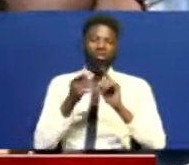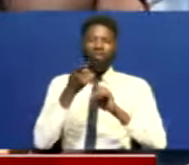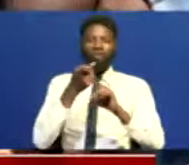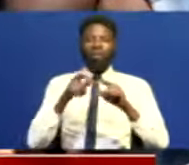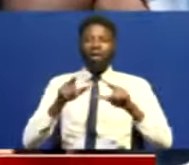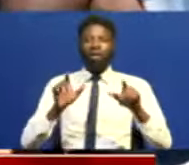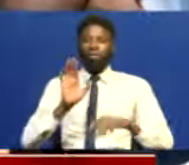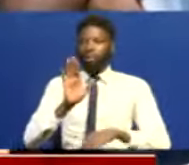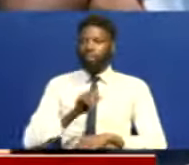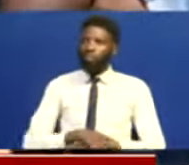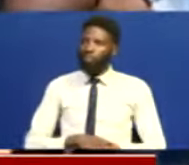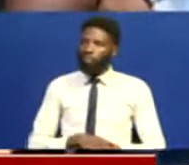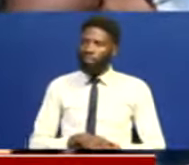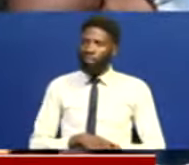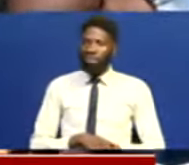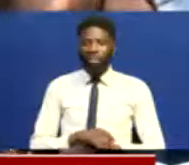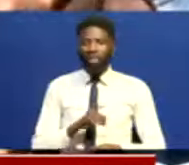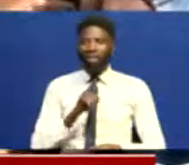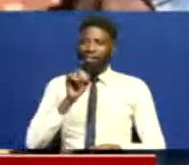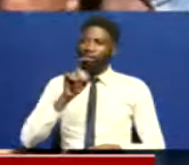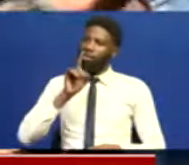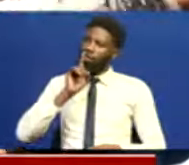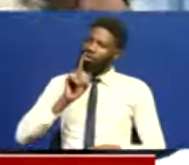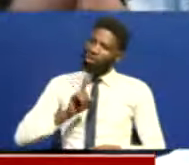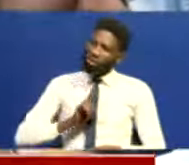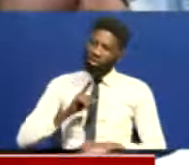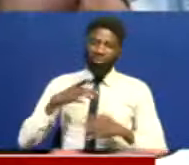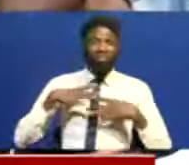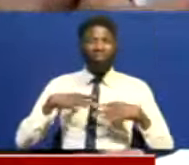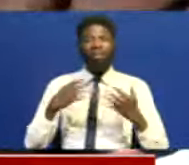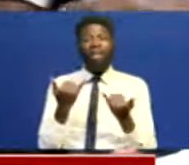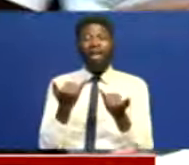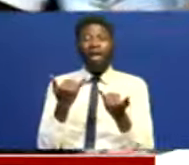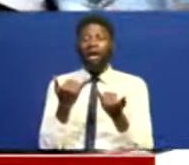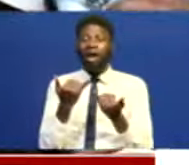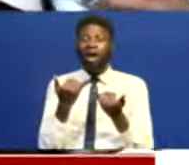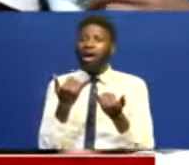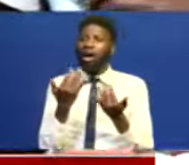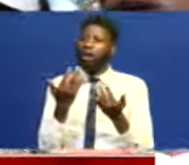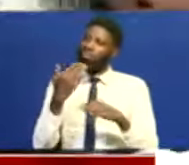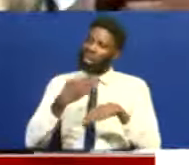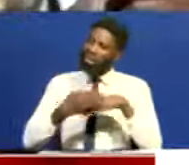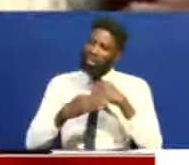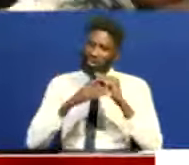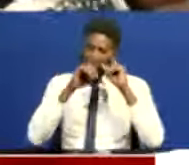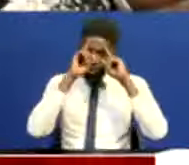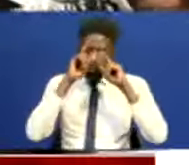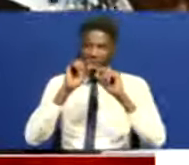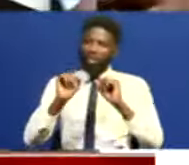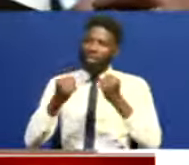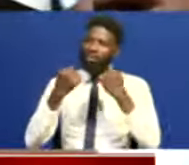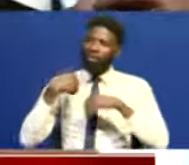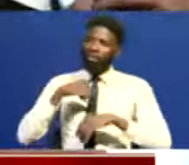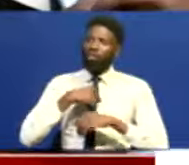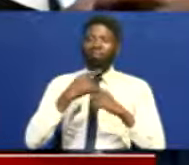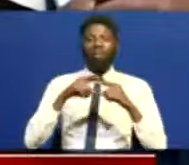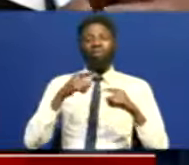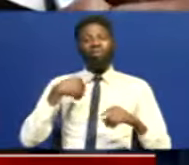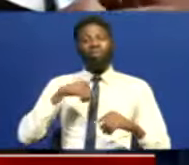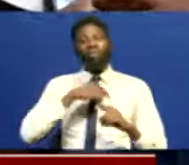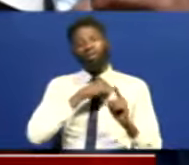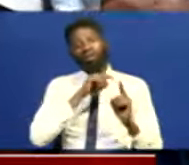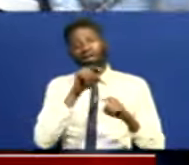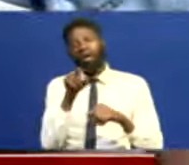Itoke kwetu kuko na watu wamekuja wameasa kujenga kujeni mtuoko mtuokoe lakini tumewapata hiyo